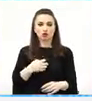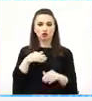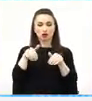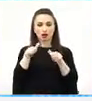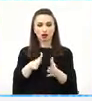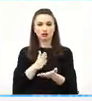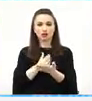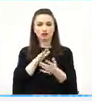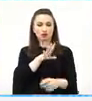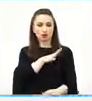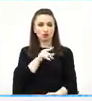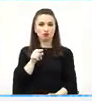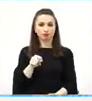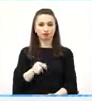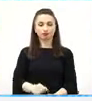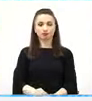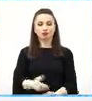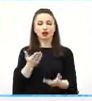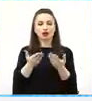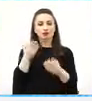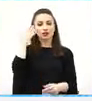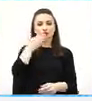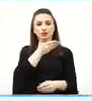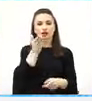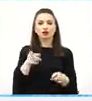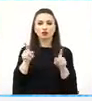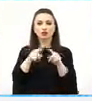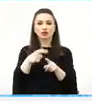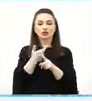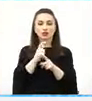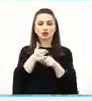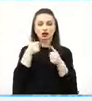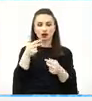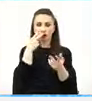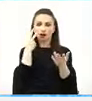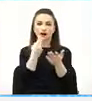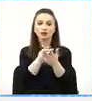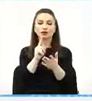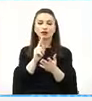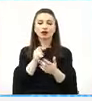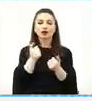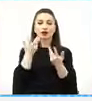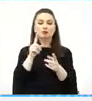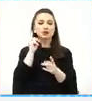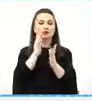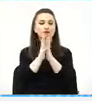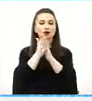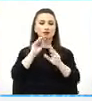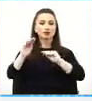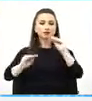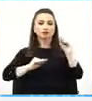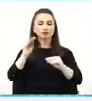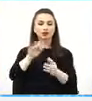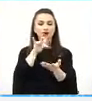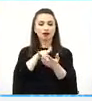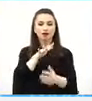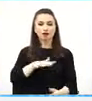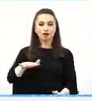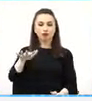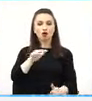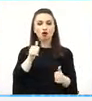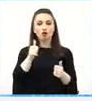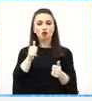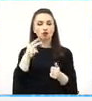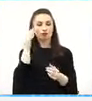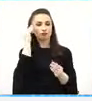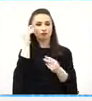მნიშვნელოვანი გადაწყვეტილება იყო. ალბათ საზოგადოება ძალიან კარგად ხედავს, თუ რამდენი მწვანე სივრცე იქნება დედაქალაქში,